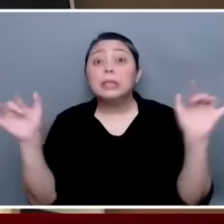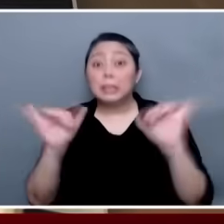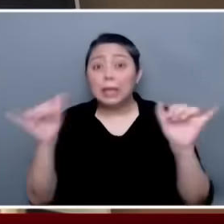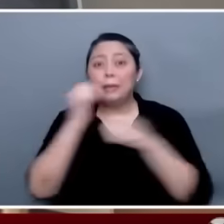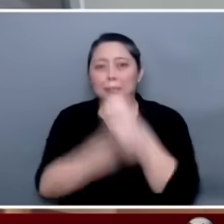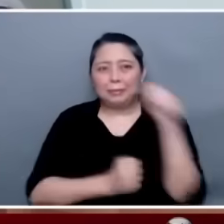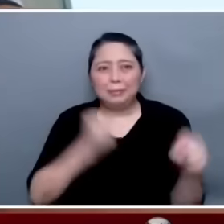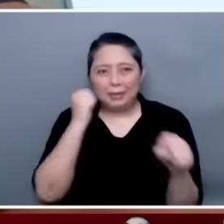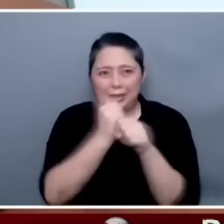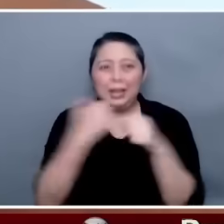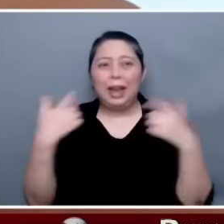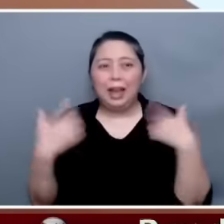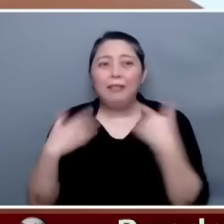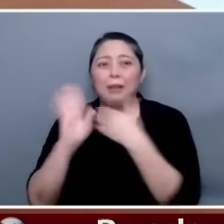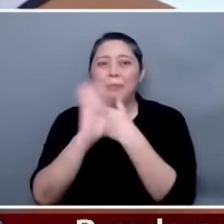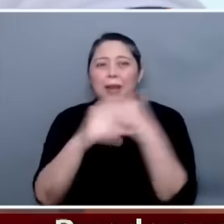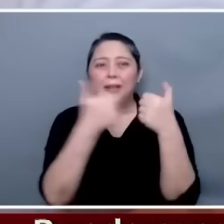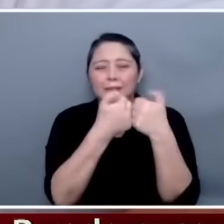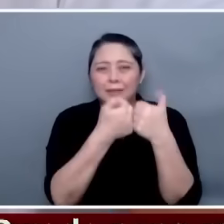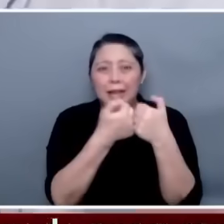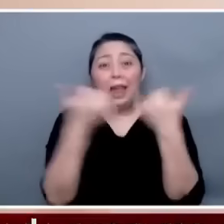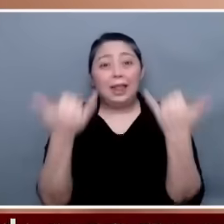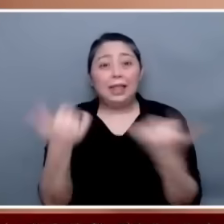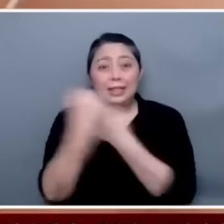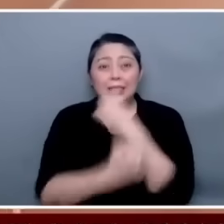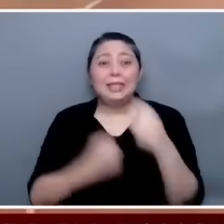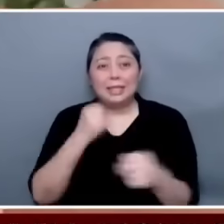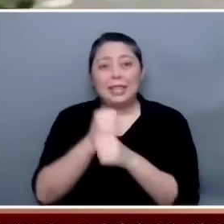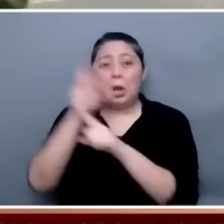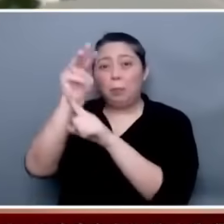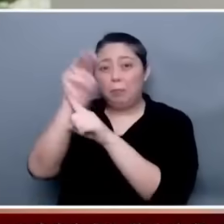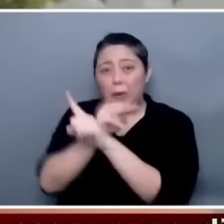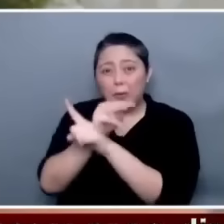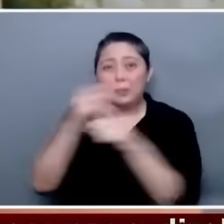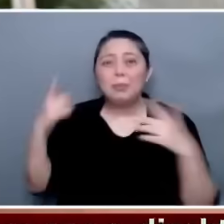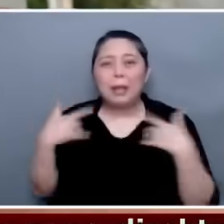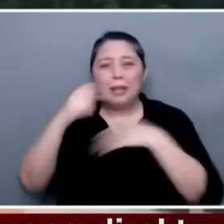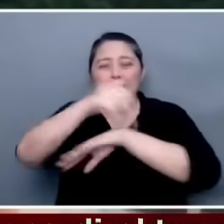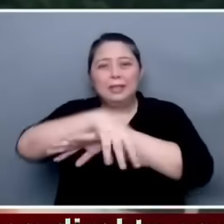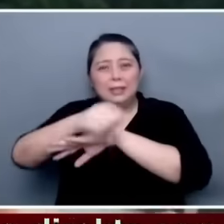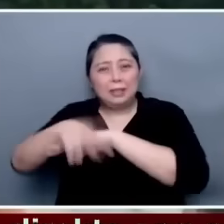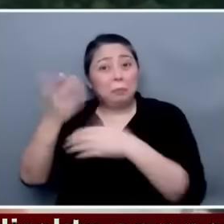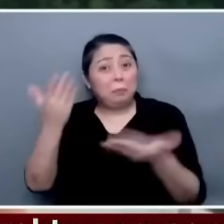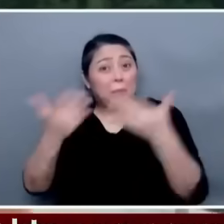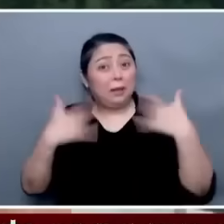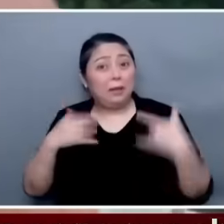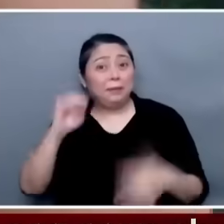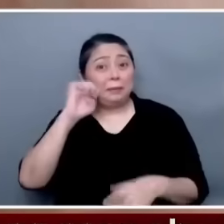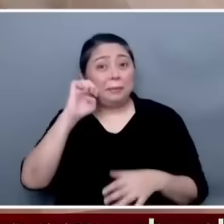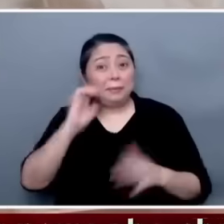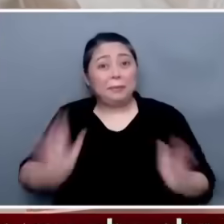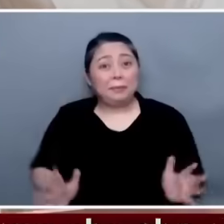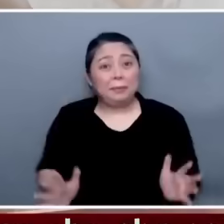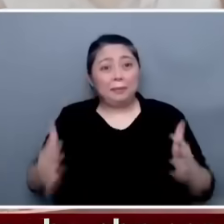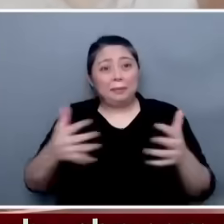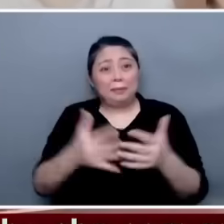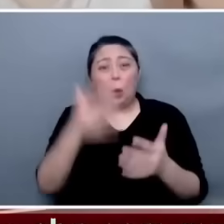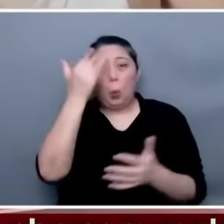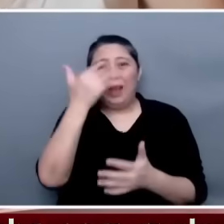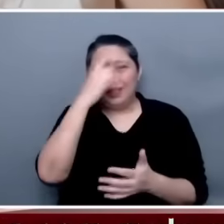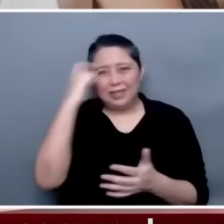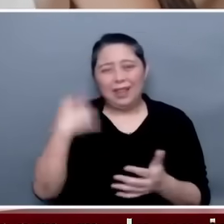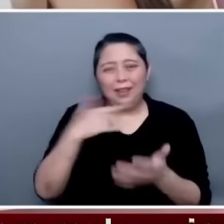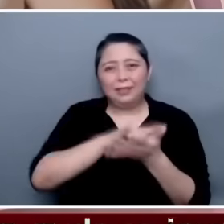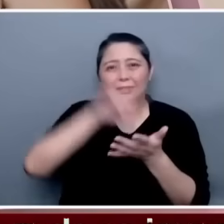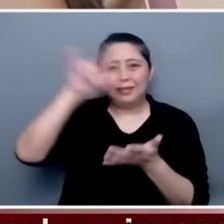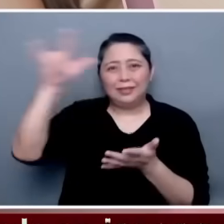nasa isang yate. Marso naman ngayong taon nang umugong ang espekulasyon ng pagbubuntis ni Elise nang magbakasyon siya abroad. Sa muling pagpasok